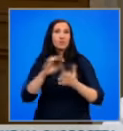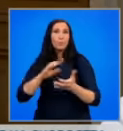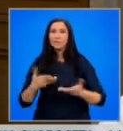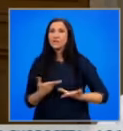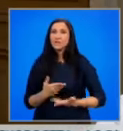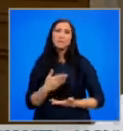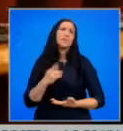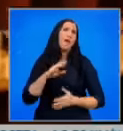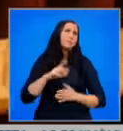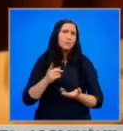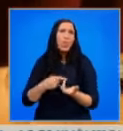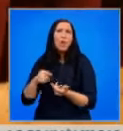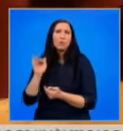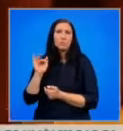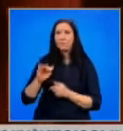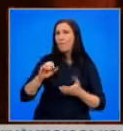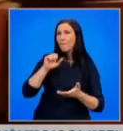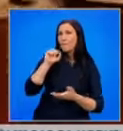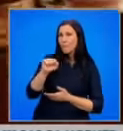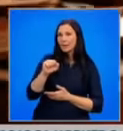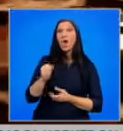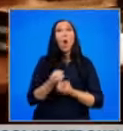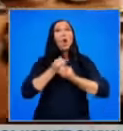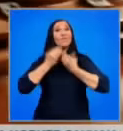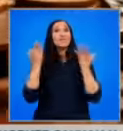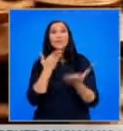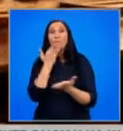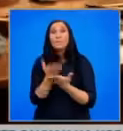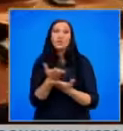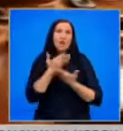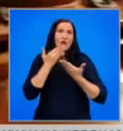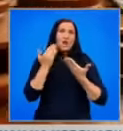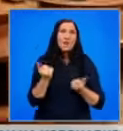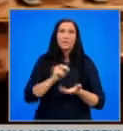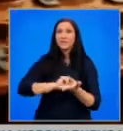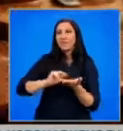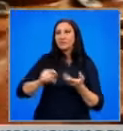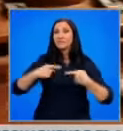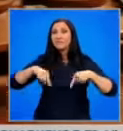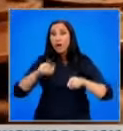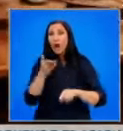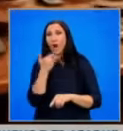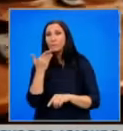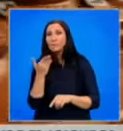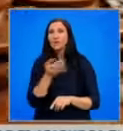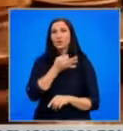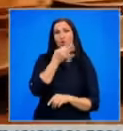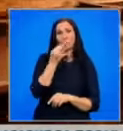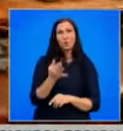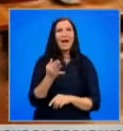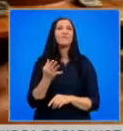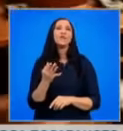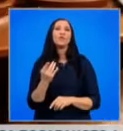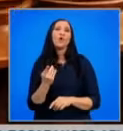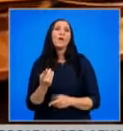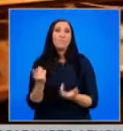друга формация. От Възраждане изненадващо обявиха, че няма да се регистрират в зала. Обясниха, че осигуряването на